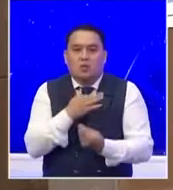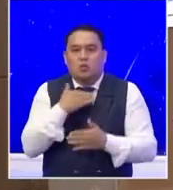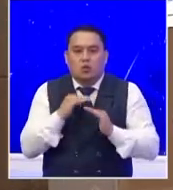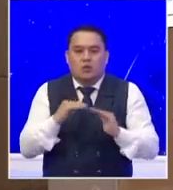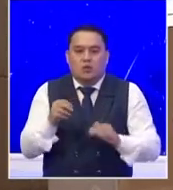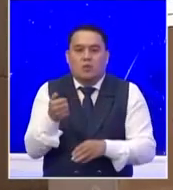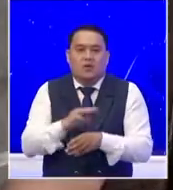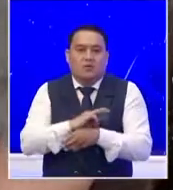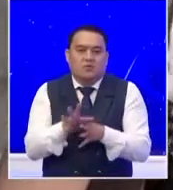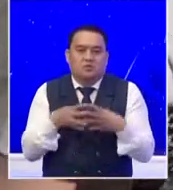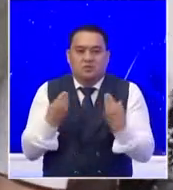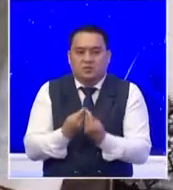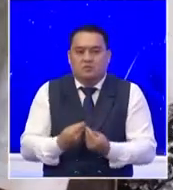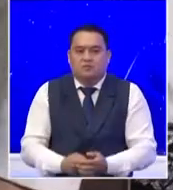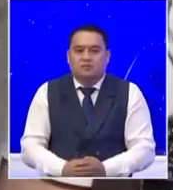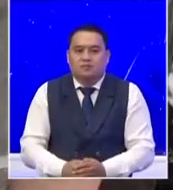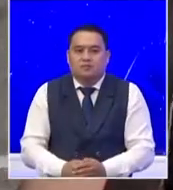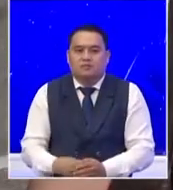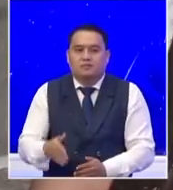и малообеспеченных.